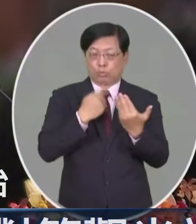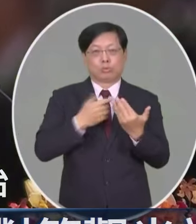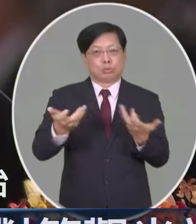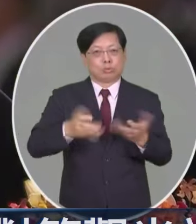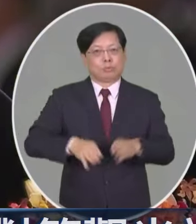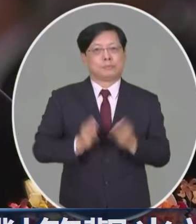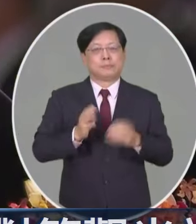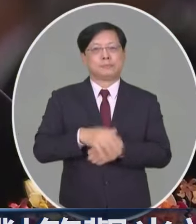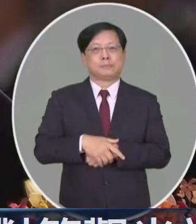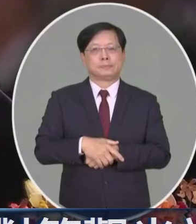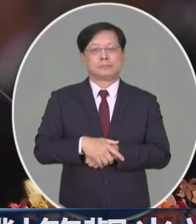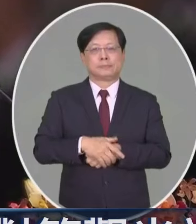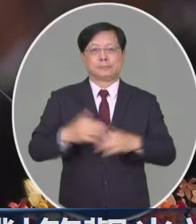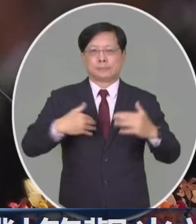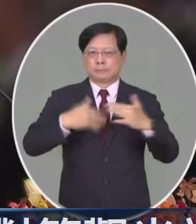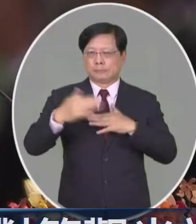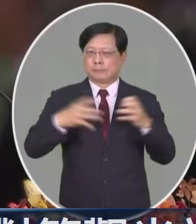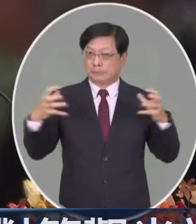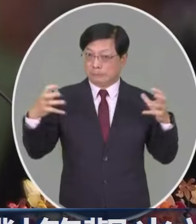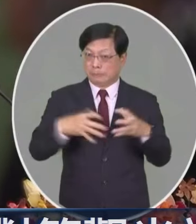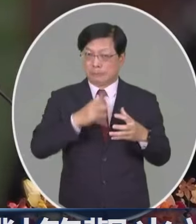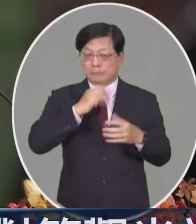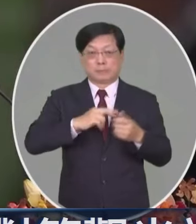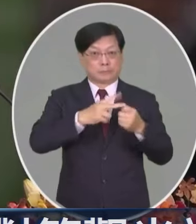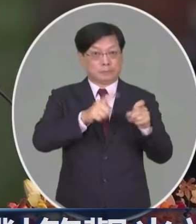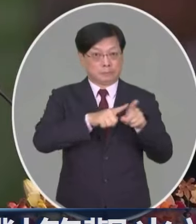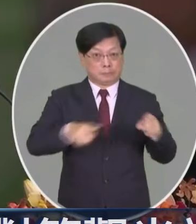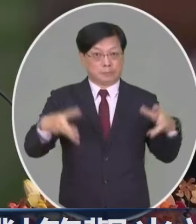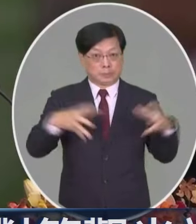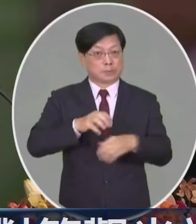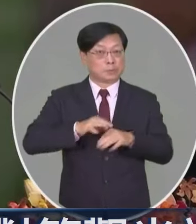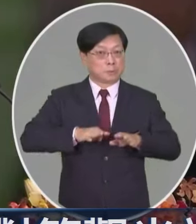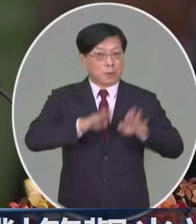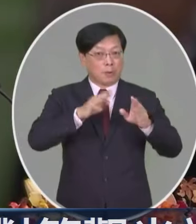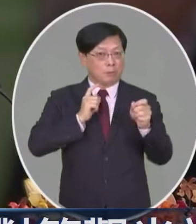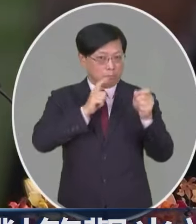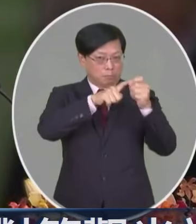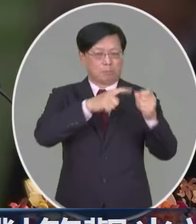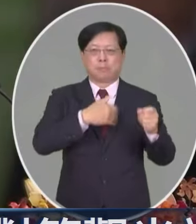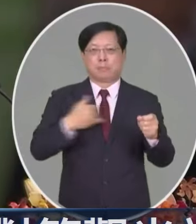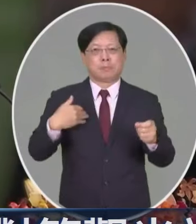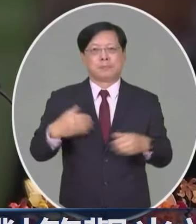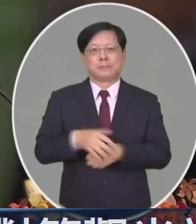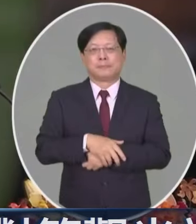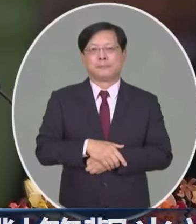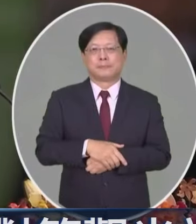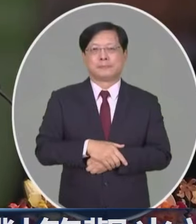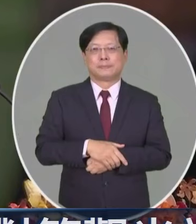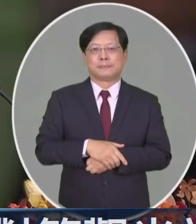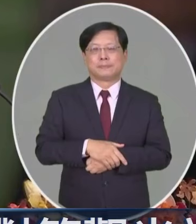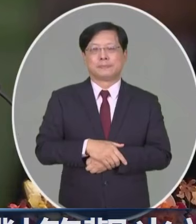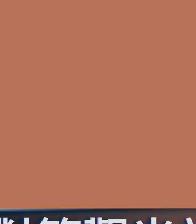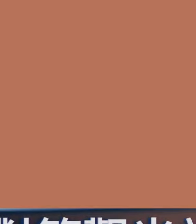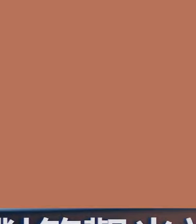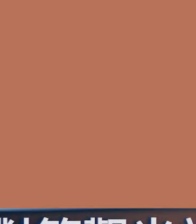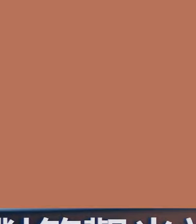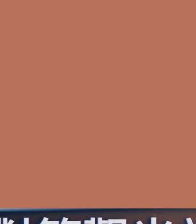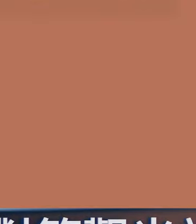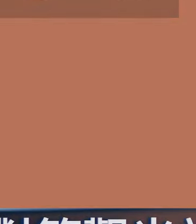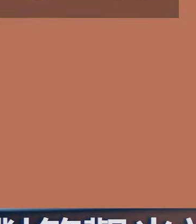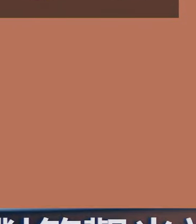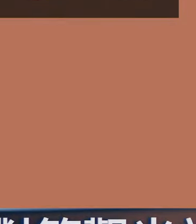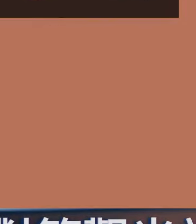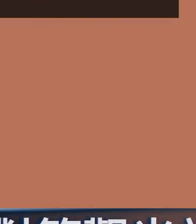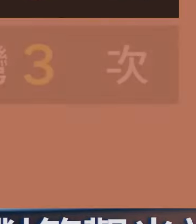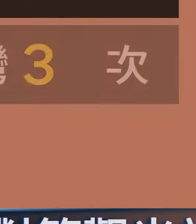始，一起追求和平共荣。 总统就职两岸关键字，赖清德一共提了中华